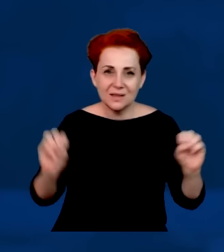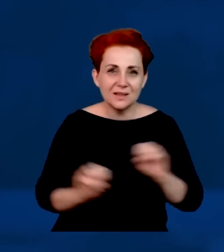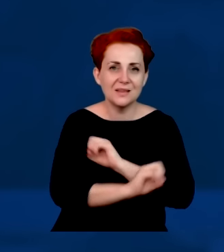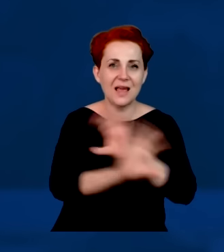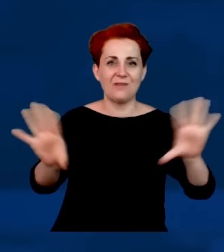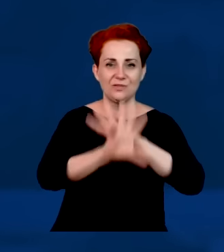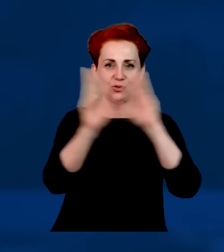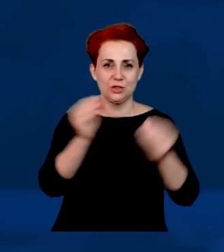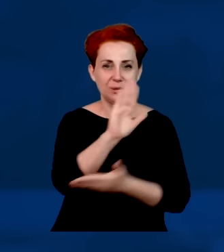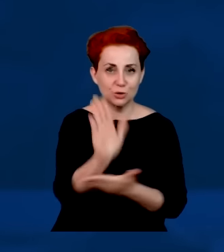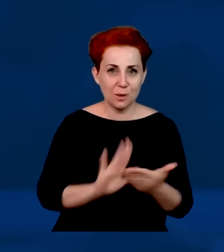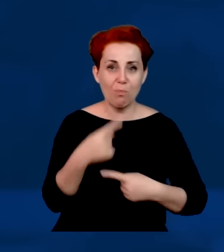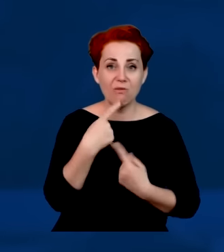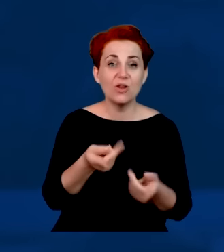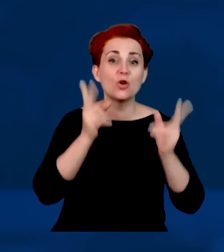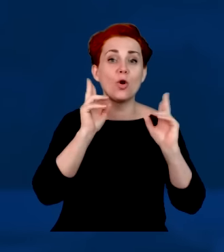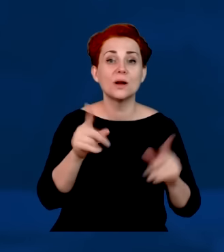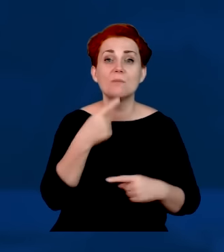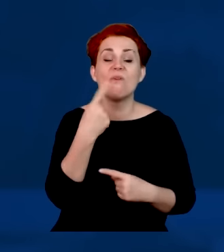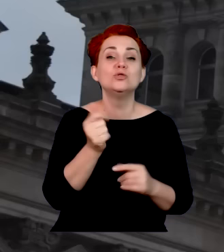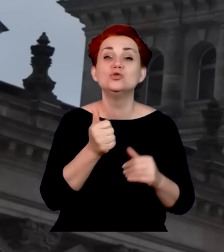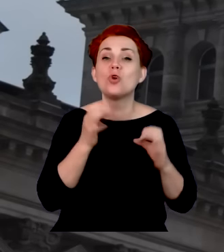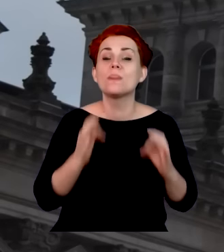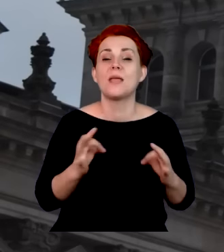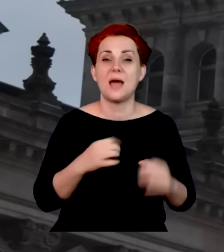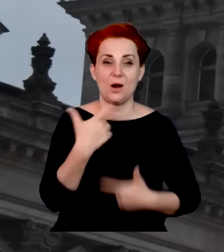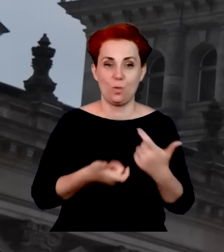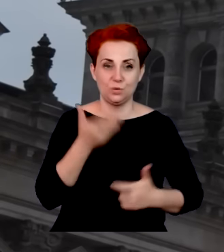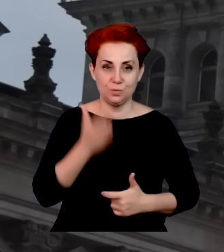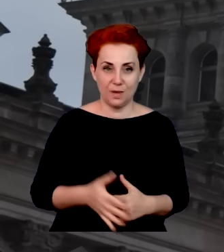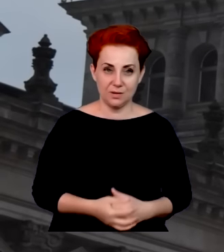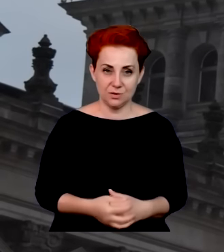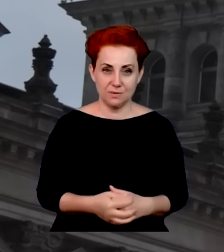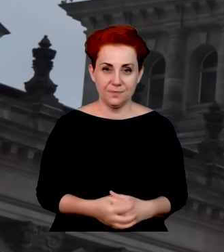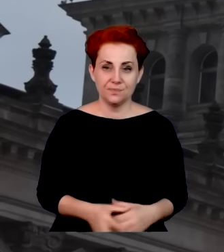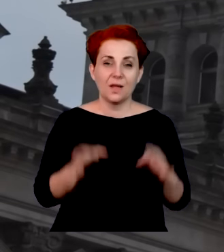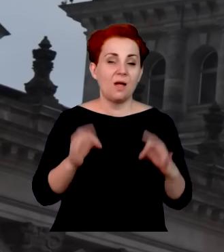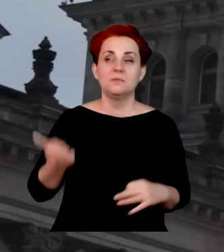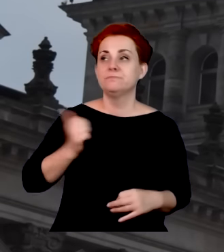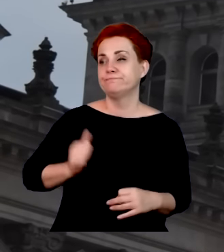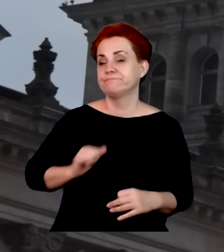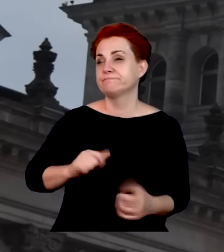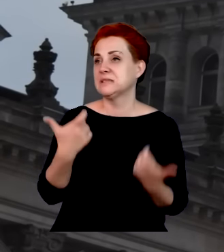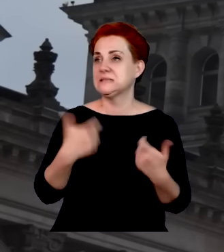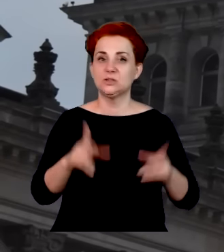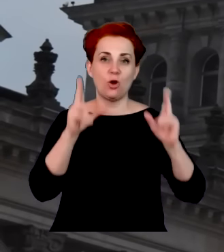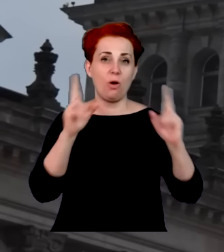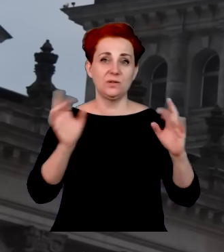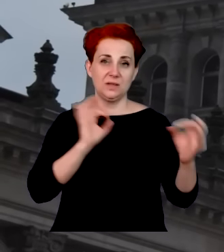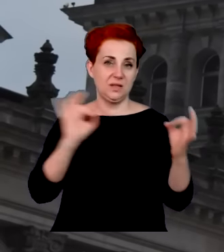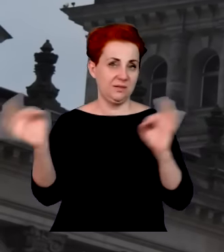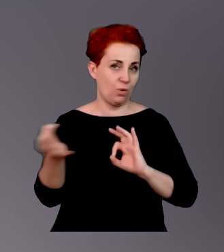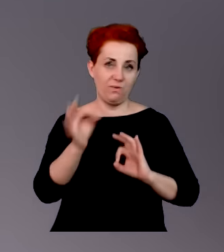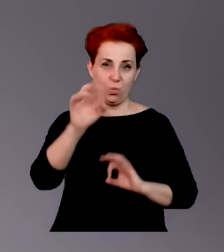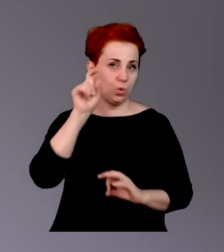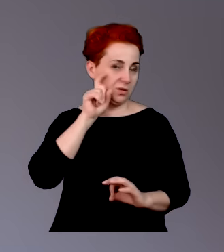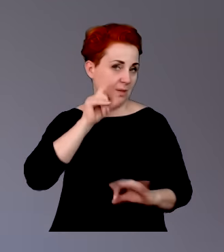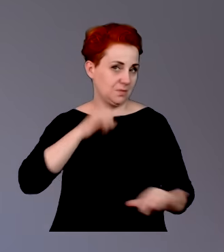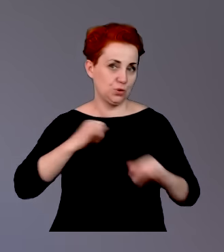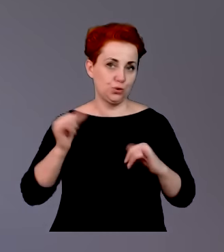i konkretnie określić, co ma zamiar teraz zrobić. Na razie nie doczekaliśmy się żadnego oficjalnego komunikatu rządu niemieckiego w